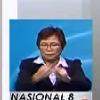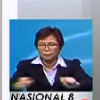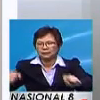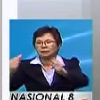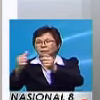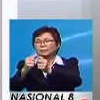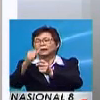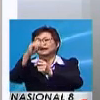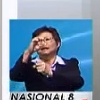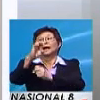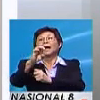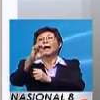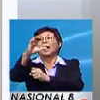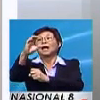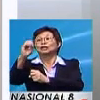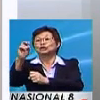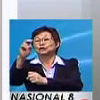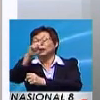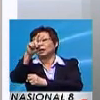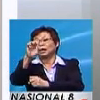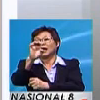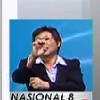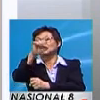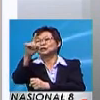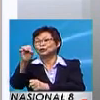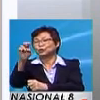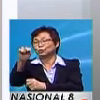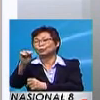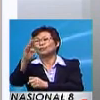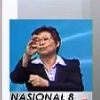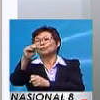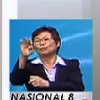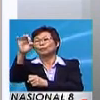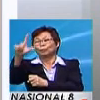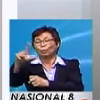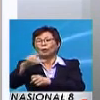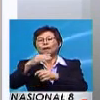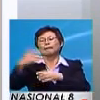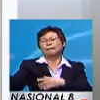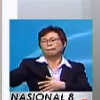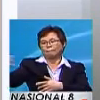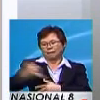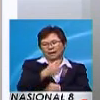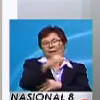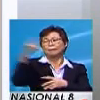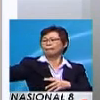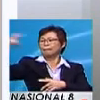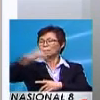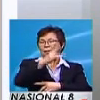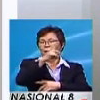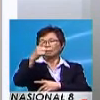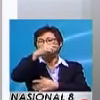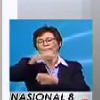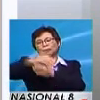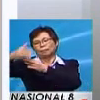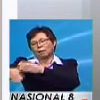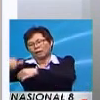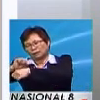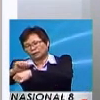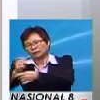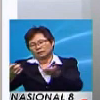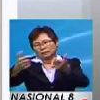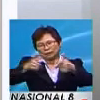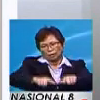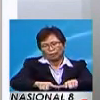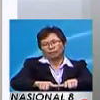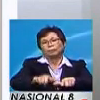ex mobil sedang dalam perjalanan Pul Kuala Lumpur selepas bertugas di pelantar minyak di Usan Nigeria apabila tragedi